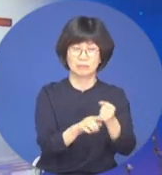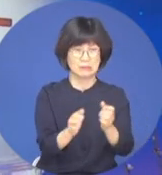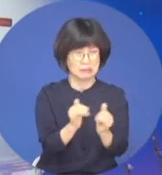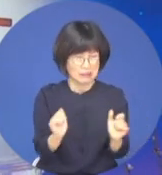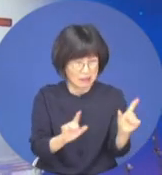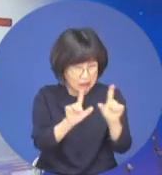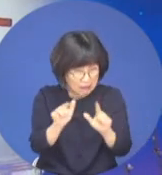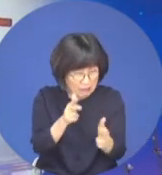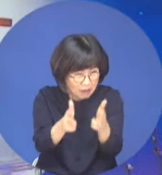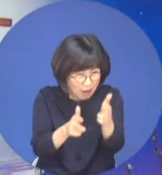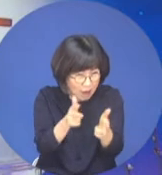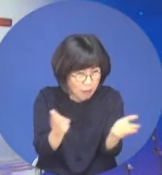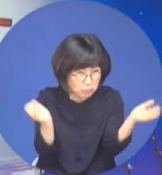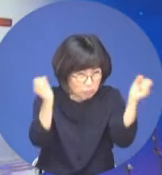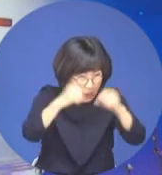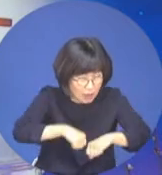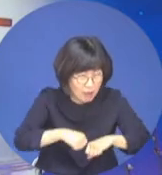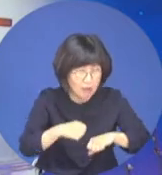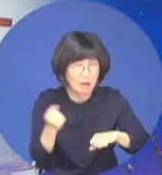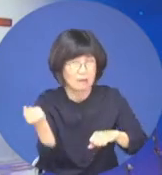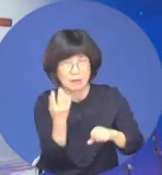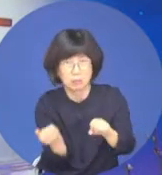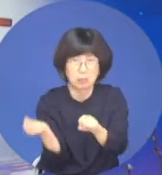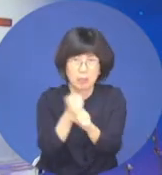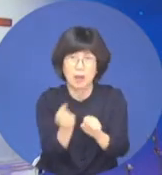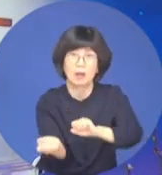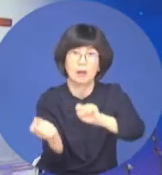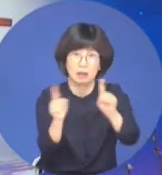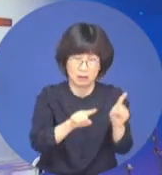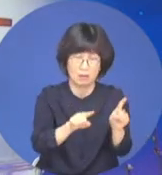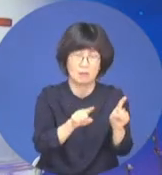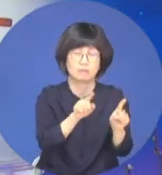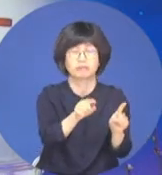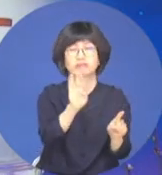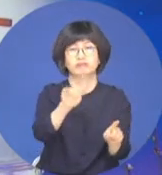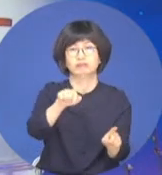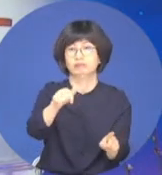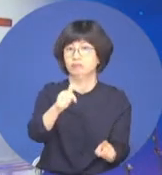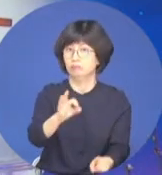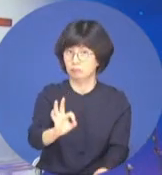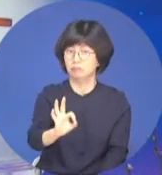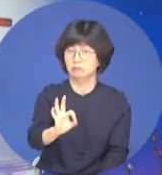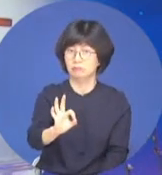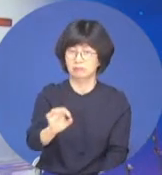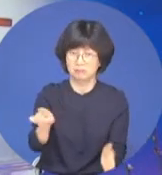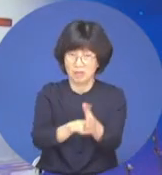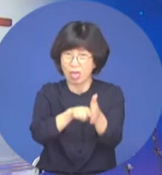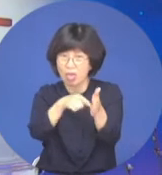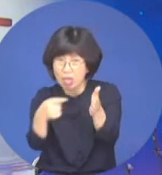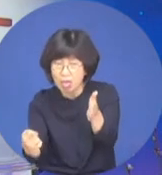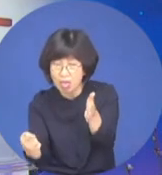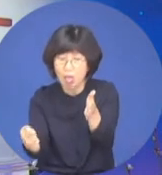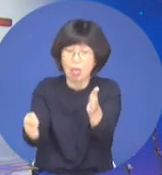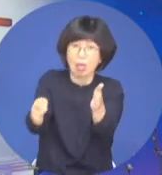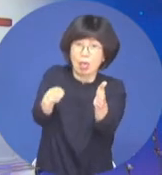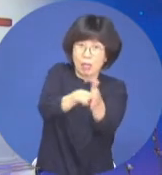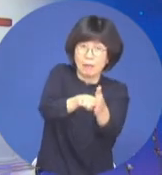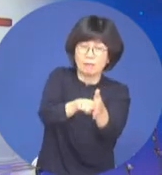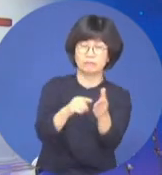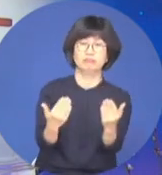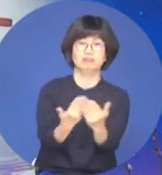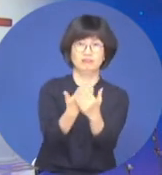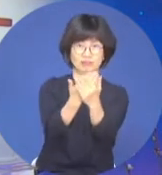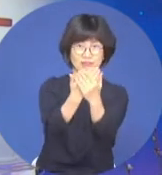일어나는 게 부흥이에요. 믿음이 떨어졌습니까? 믿음이 일어나는 게 부흥이에요. 영적으로 죽었습니까? 사는 게